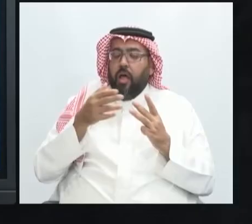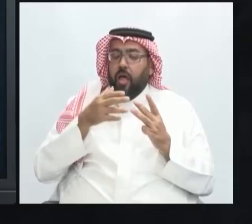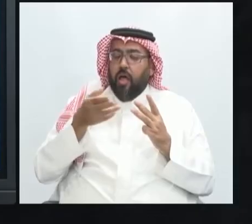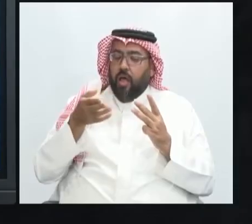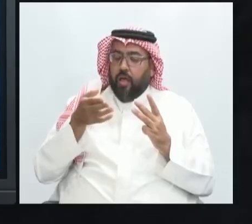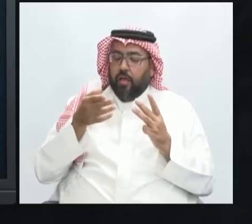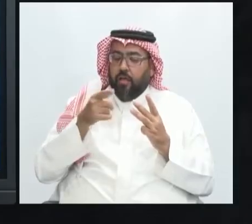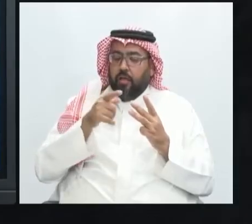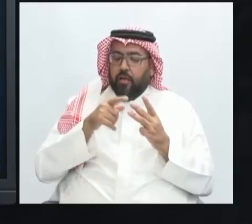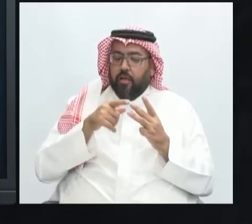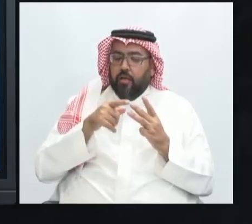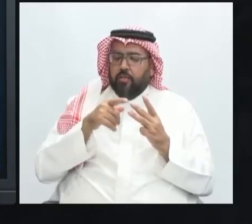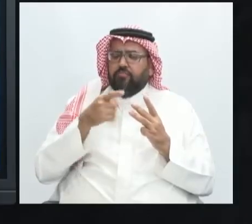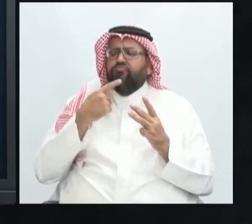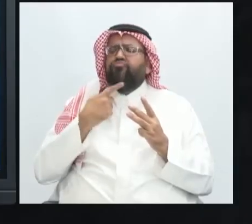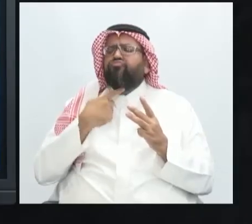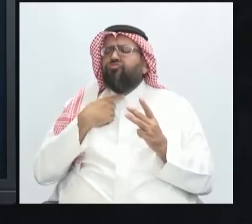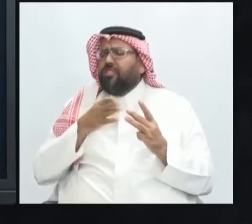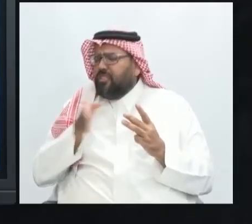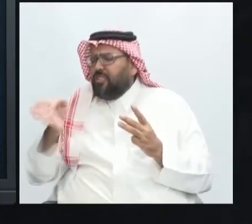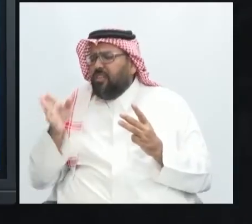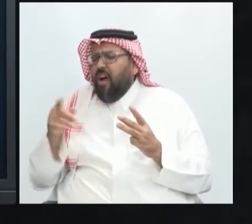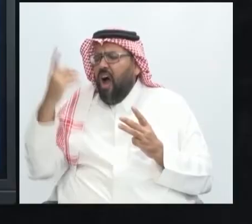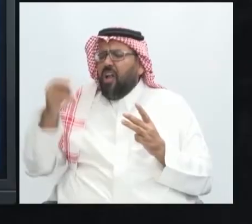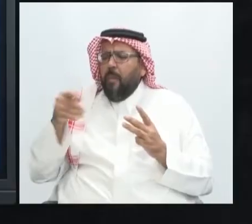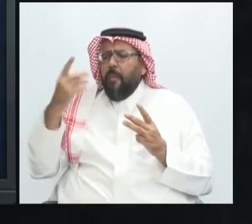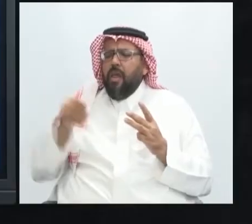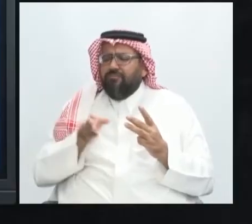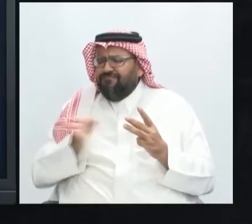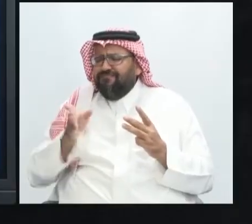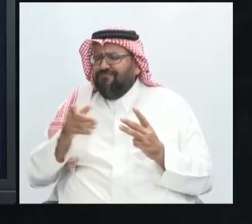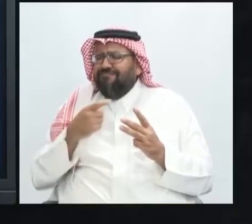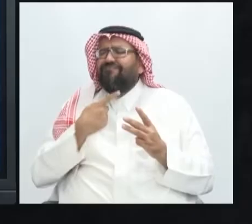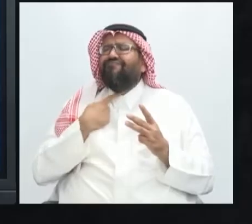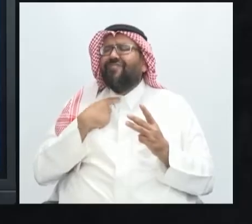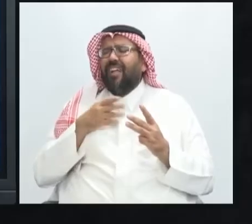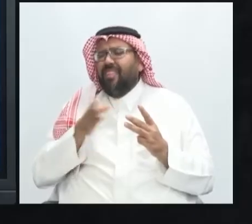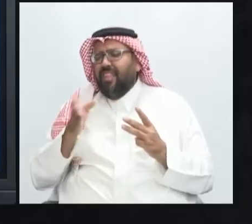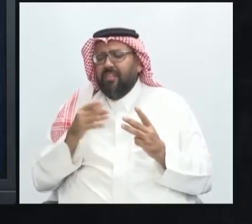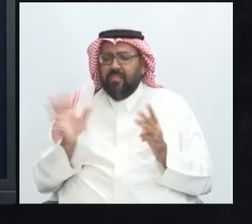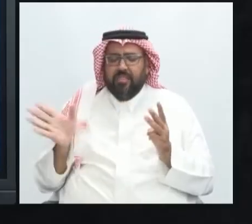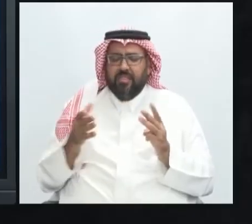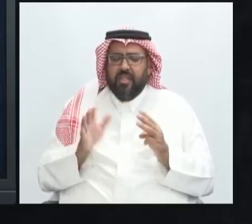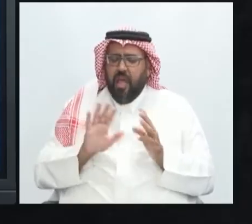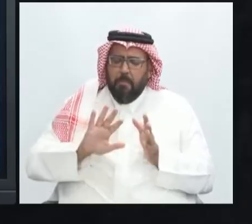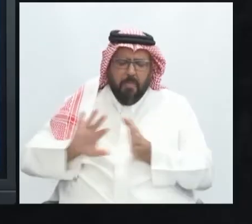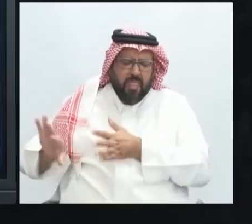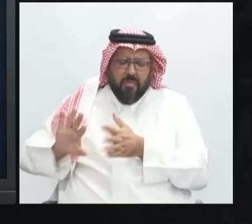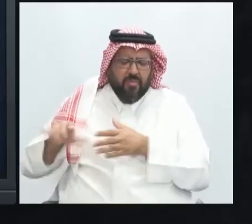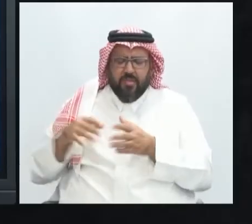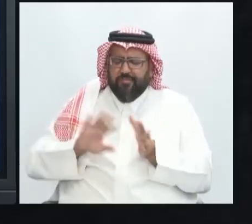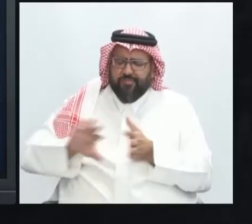ممتاز الصبر عن المحرمات مثل مثل ماذا احسنتم ان نبتعد